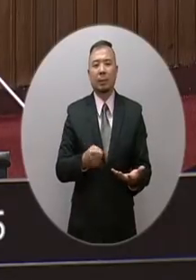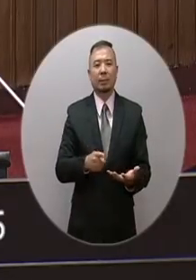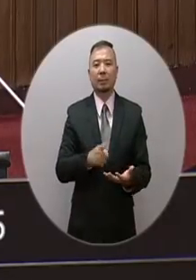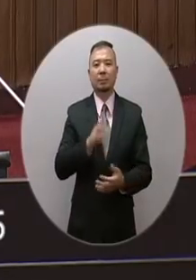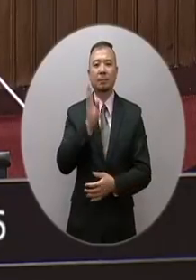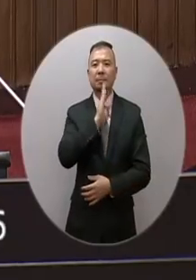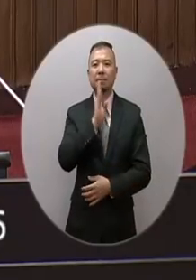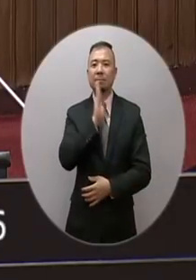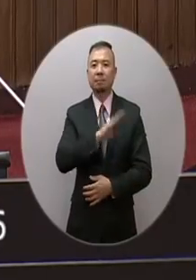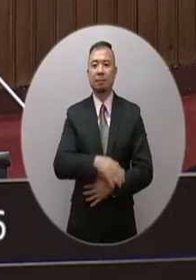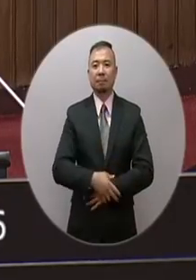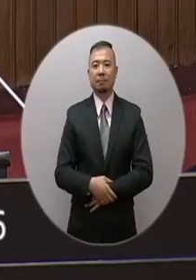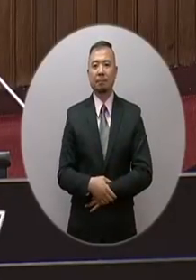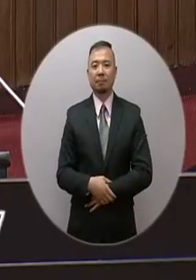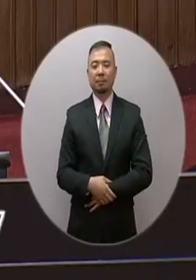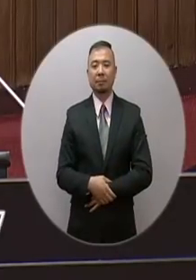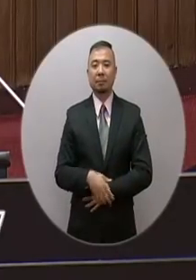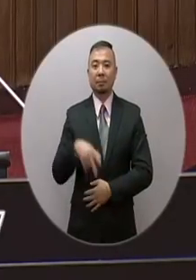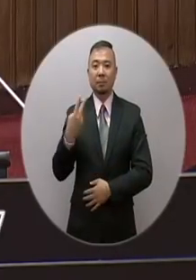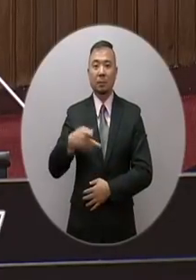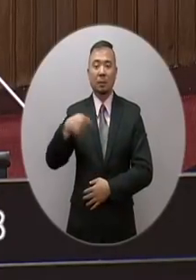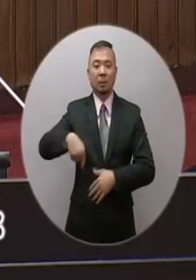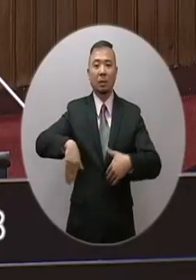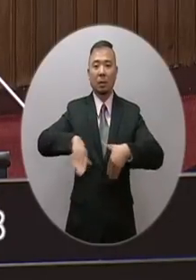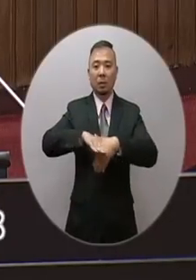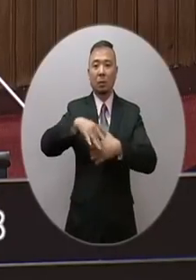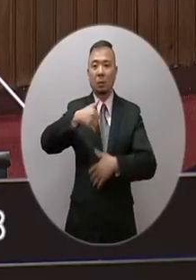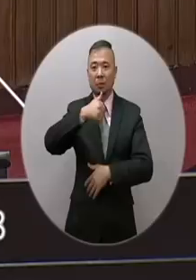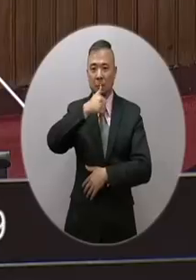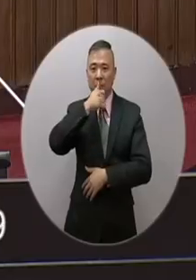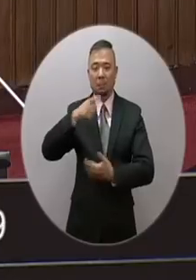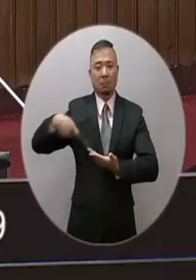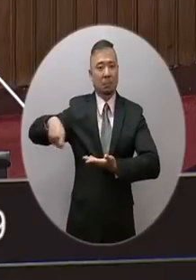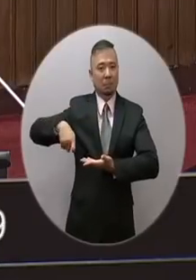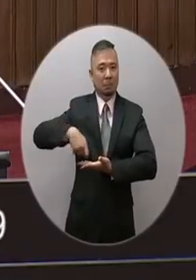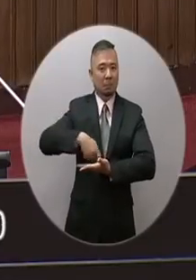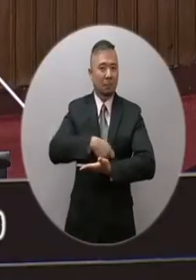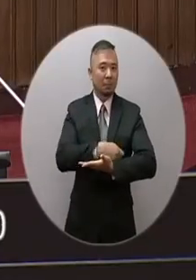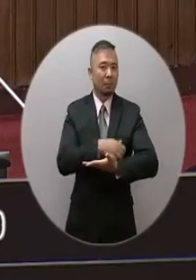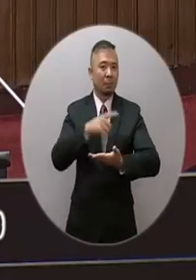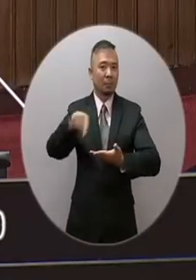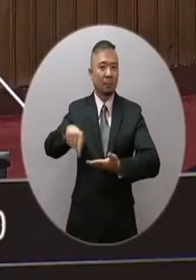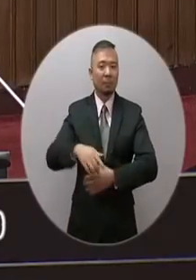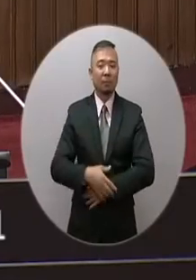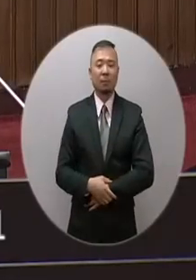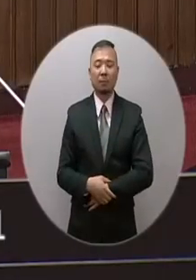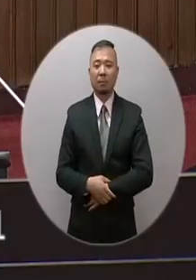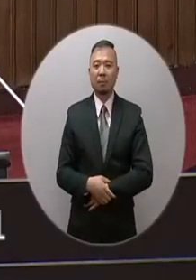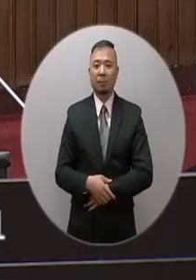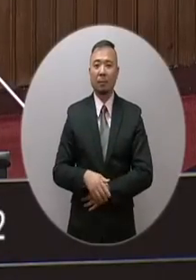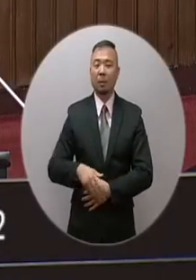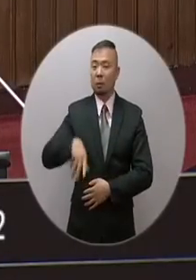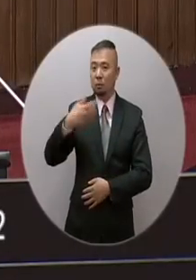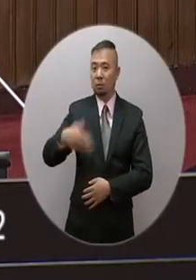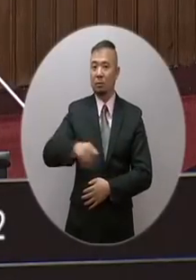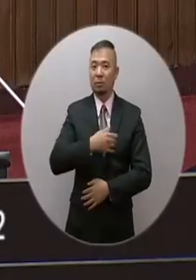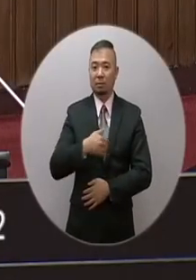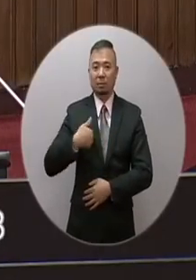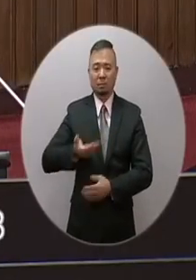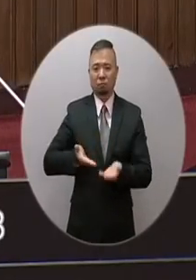说：“君者周也，庶人者水也。水则载舟，水则覆